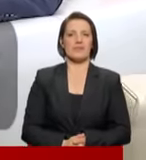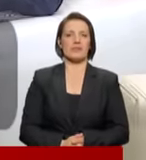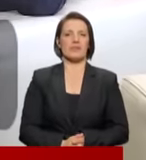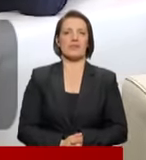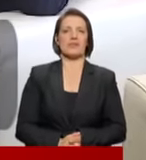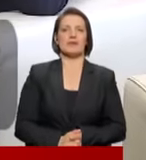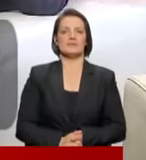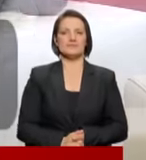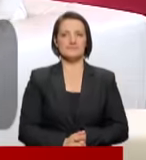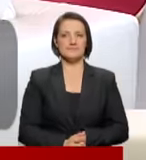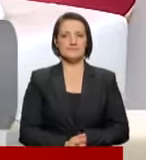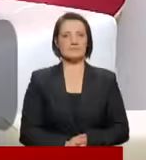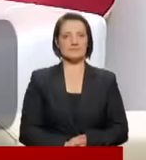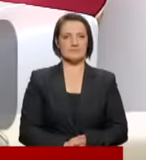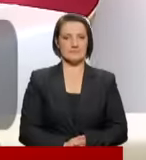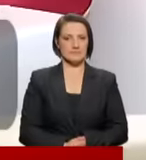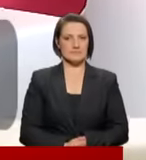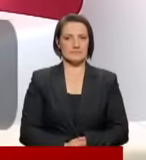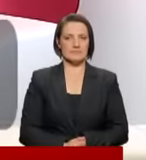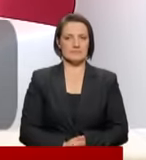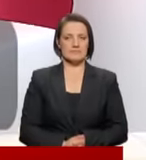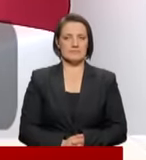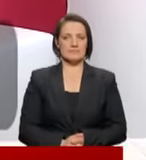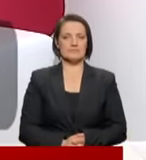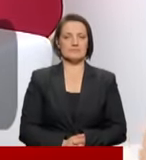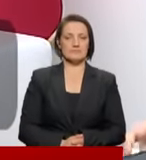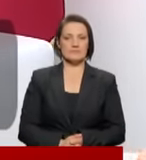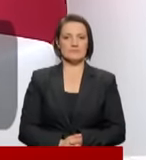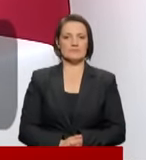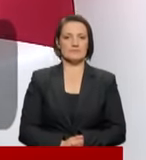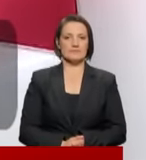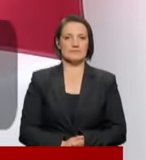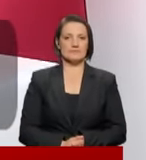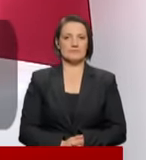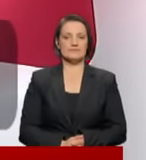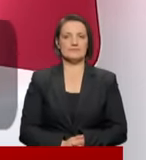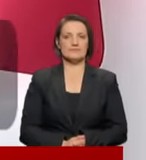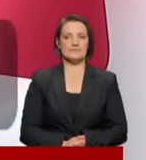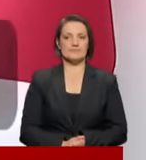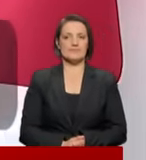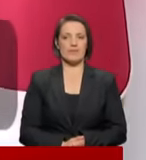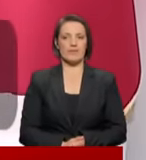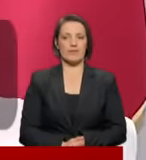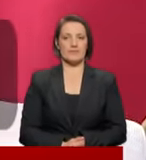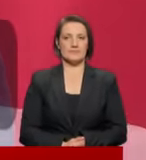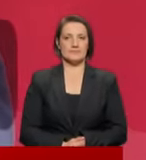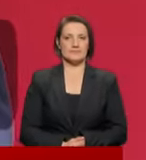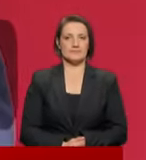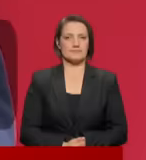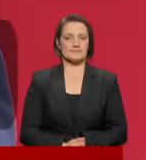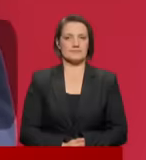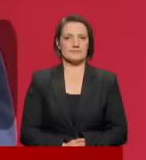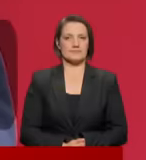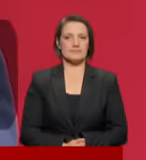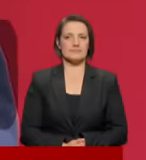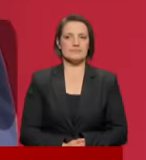çalışmamız lazım. Amerika'da da sokakta yaşayanlar var, evsizler, yurtsuzlar, aç olanlar var filan. Bu Amerika'nın battığı ve bittiği anlamını taşımaz. Birkaç